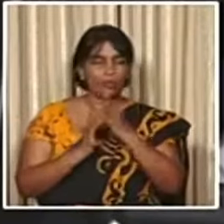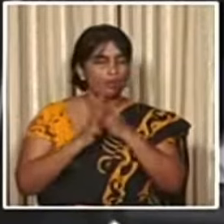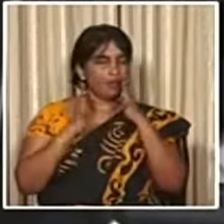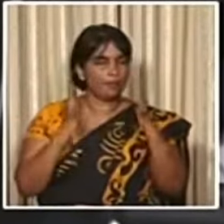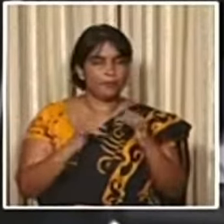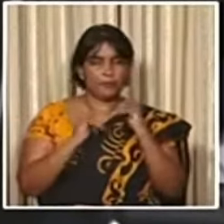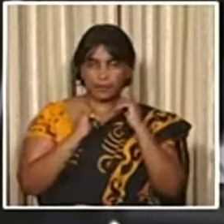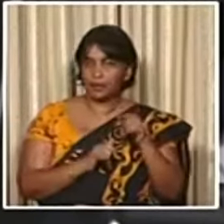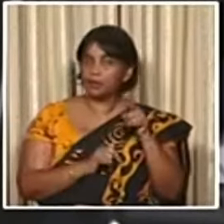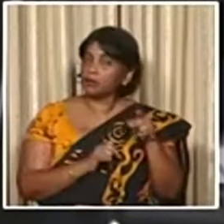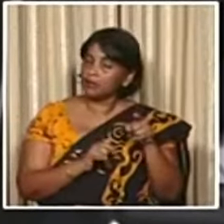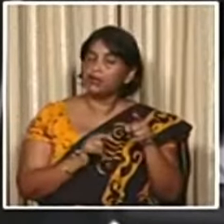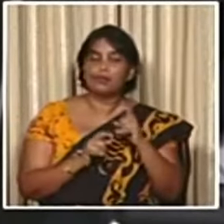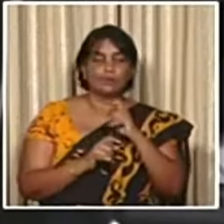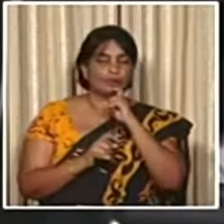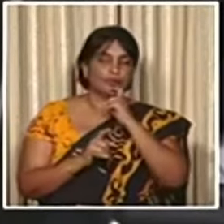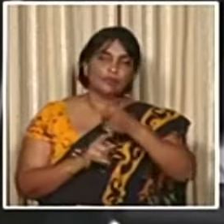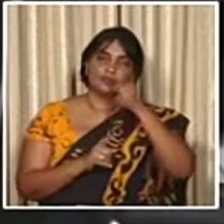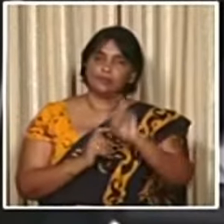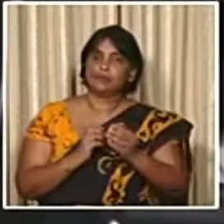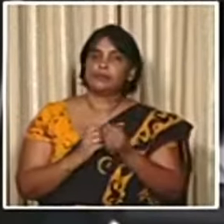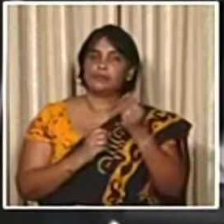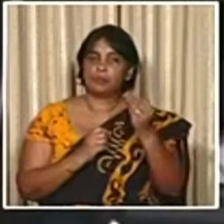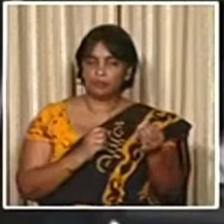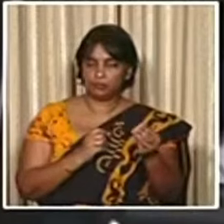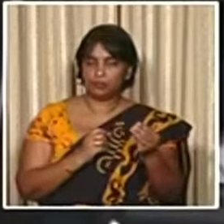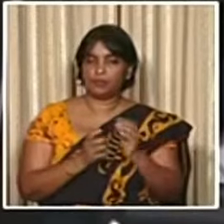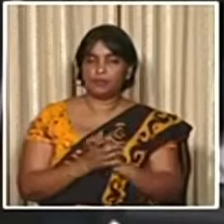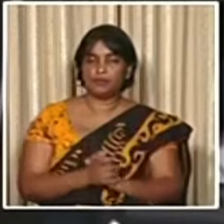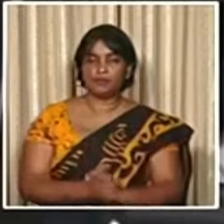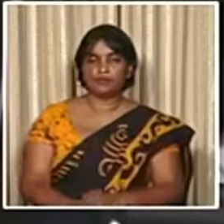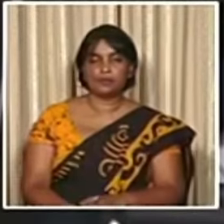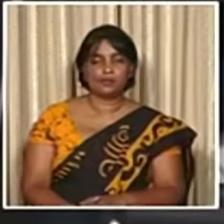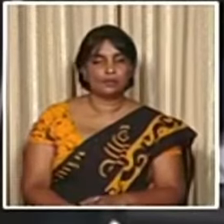බරපතල වරදක් තියෙනවා නම් විතරයි අධිකරණය එතකොට අවසරයක් දෙන්නේ.